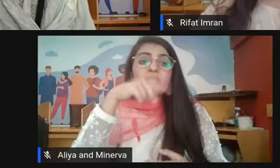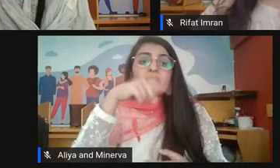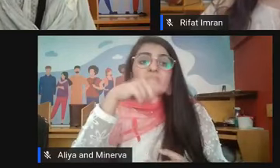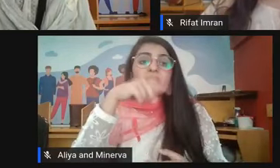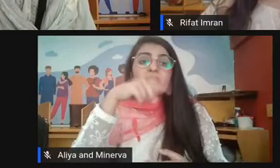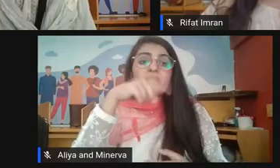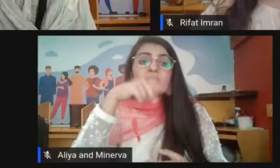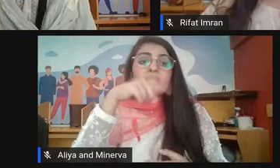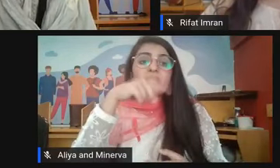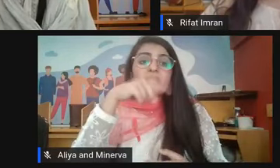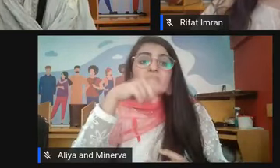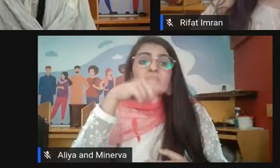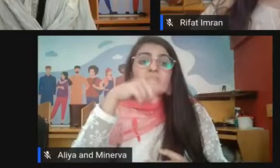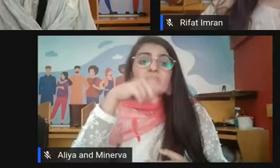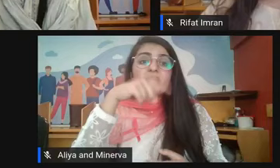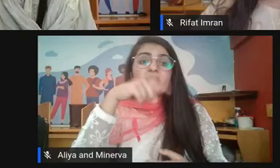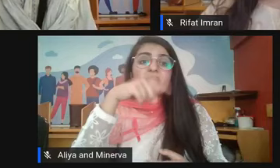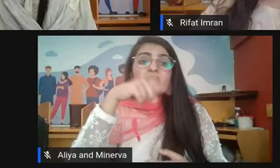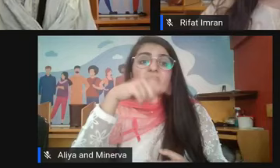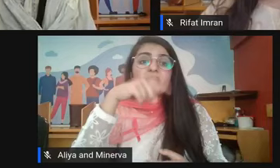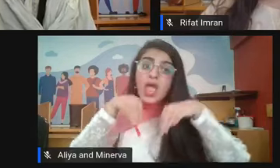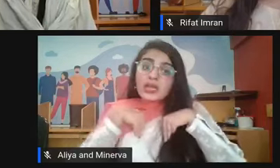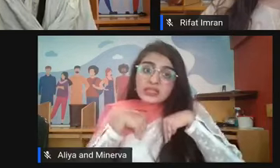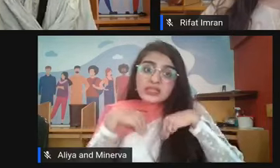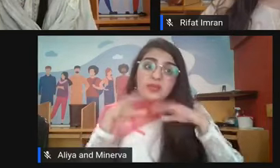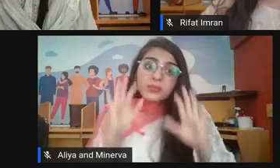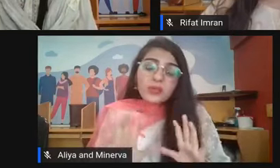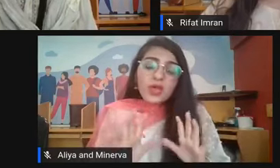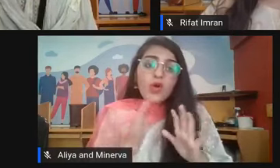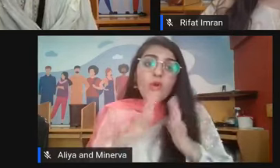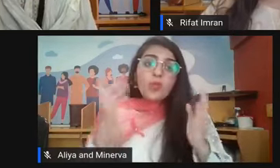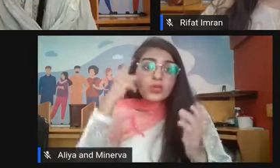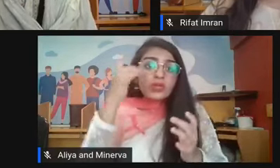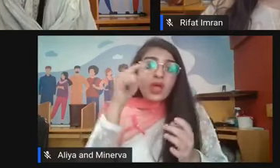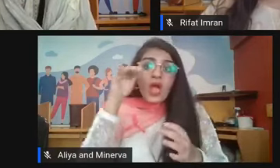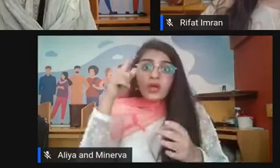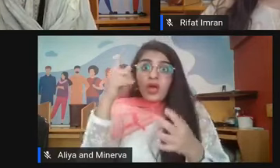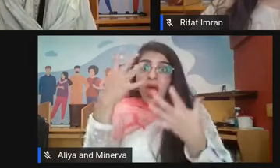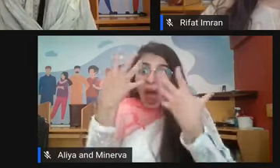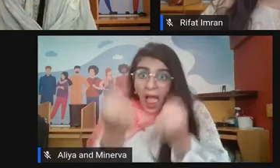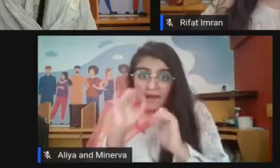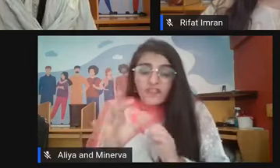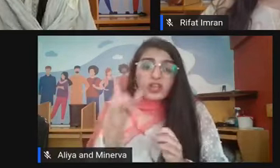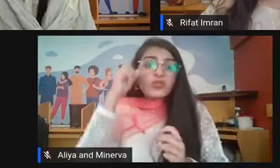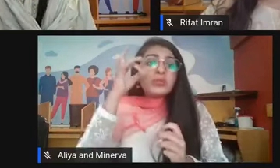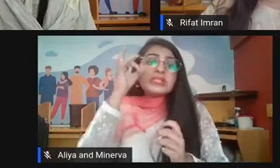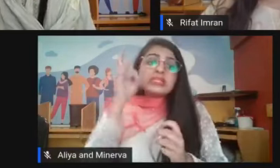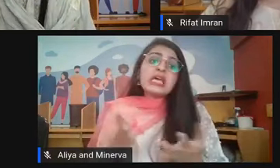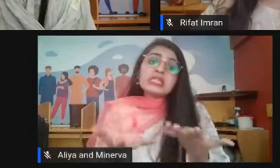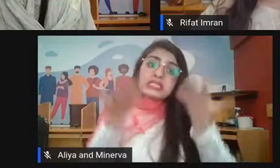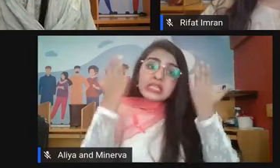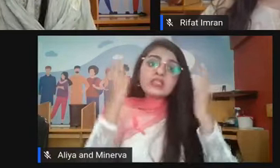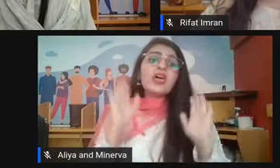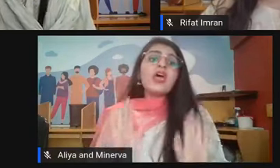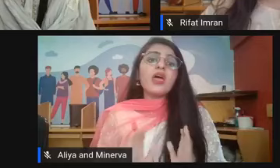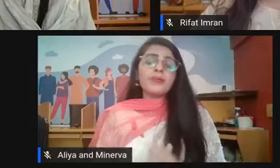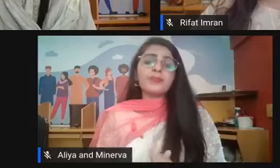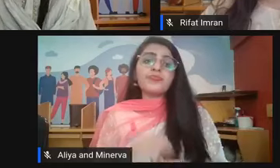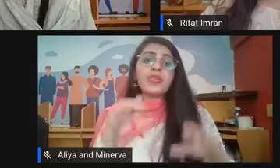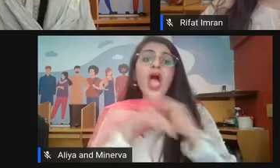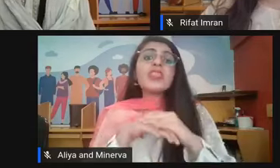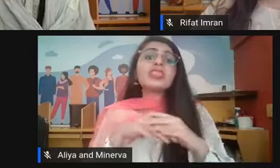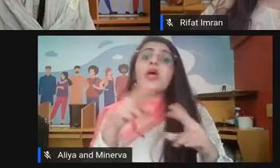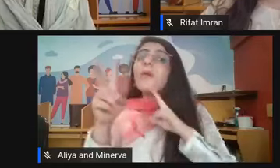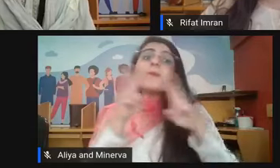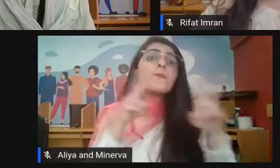मोर ससेप्टेबल, मोर प्रोन, मोर एट रिस्क ऑफ हैविंग ब्रेस्ट कैंसर. वो बातें क्या है,